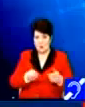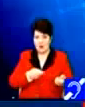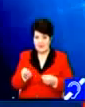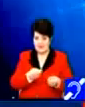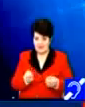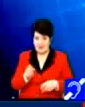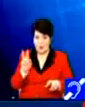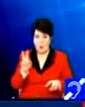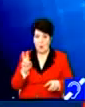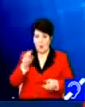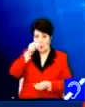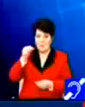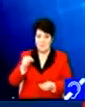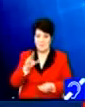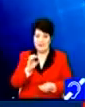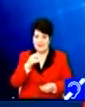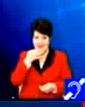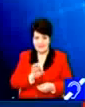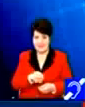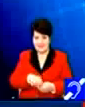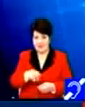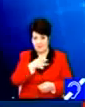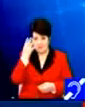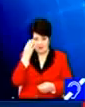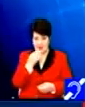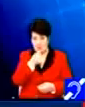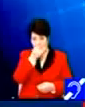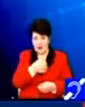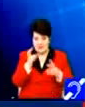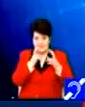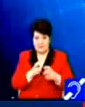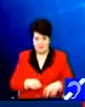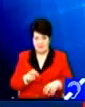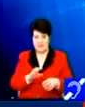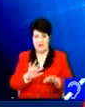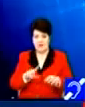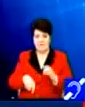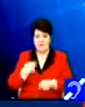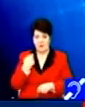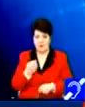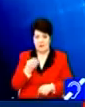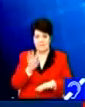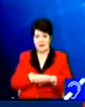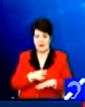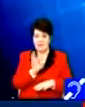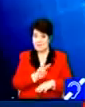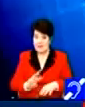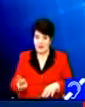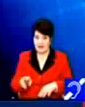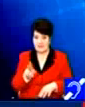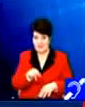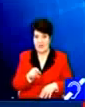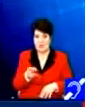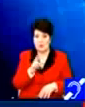autoritățile competente din Republica Moldova, care nu poate să investigheze frauda bancară de $1 miliard. Dar eu